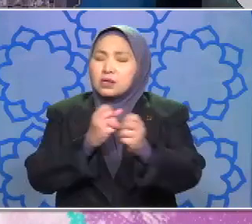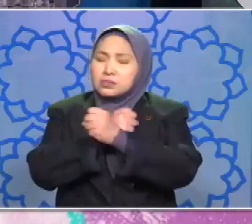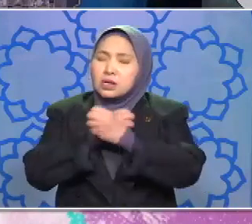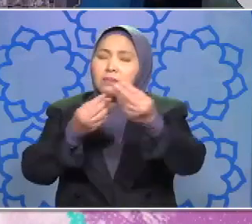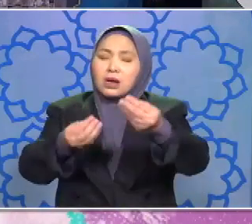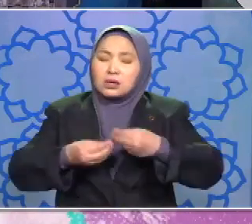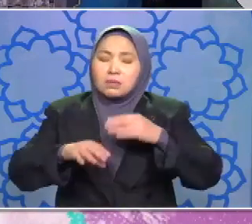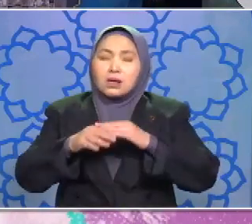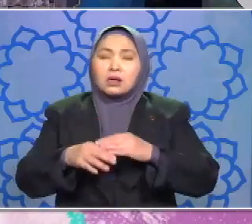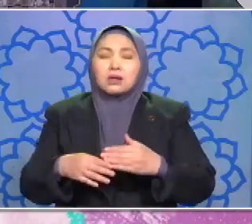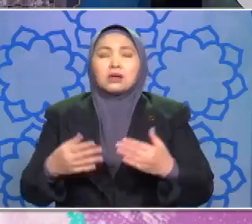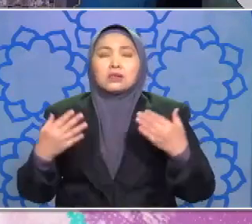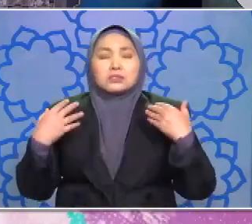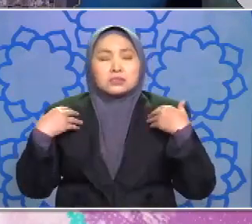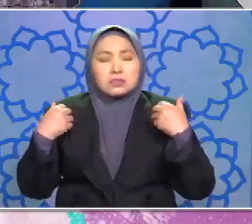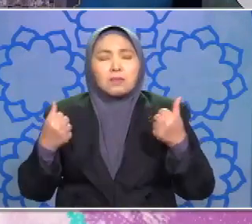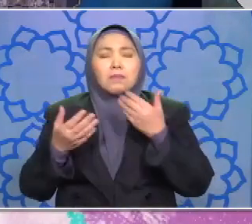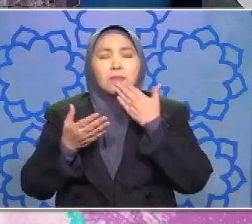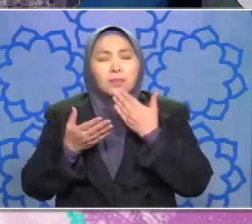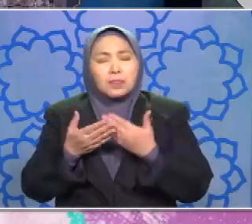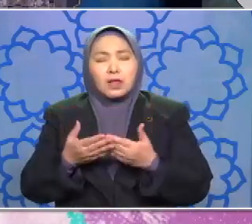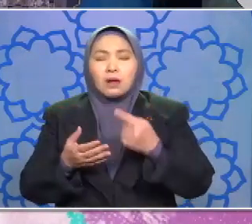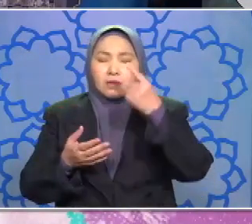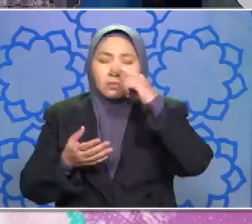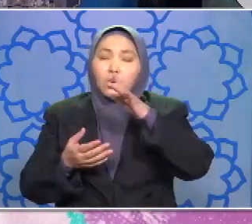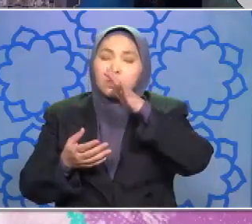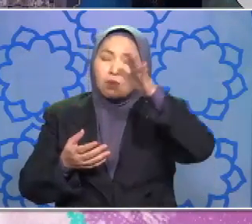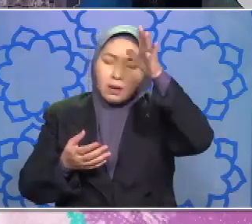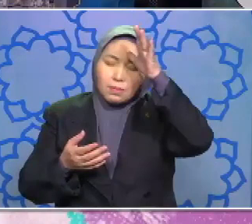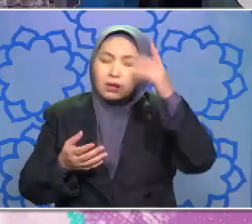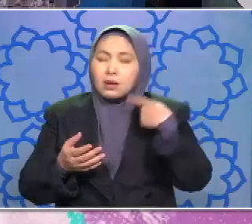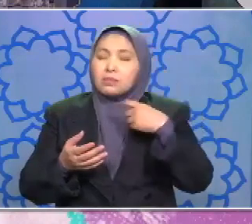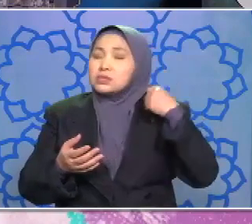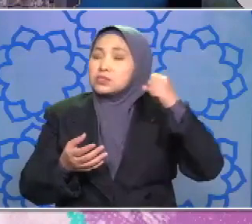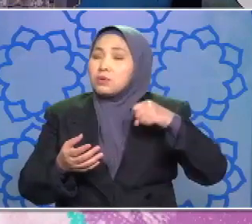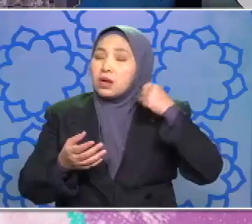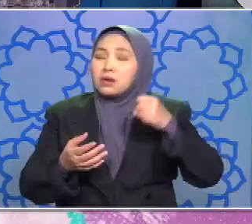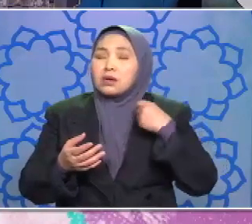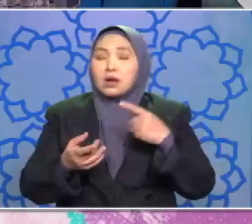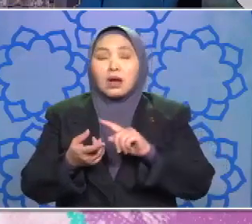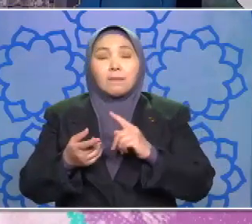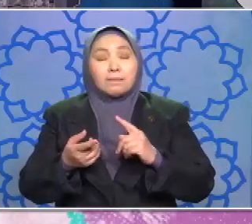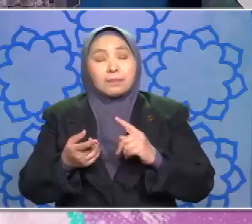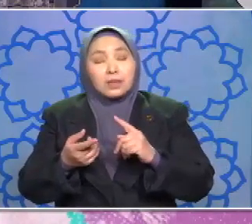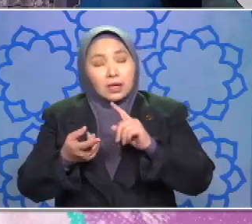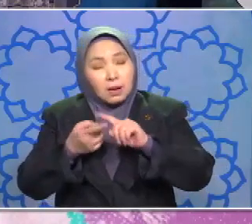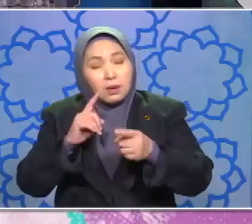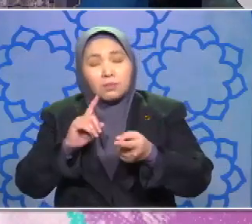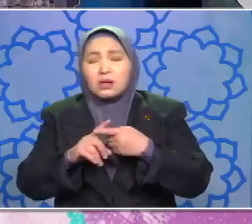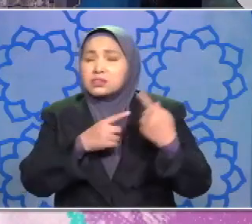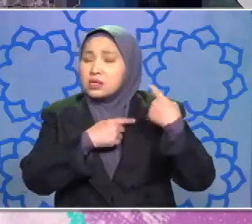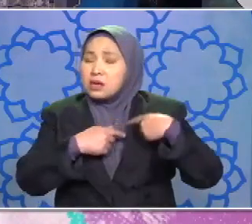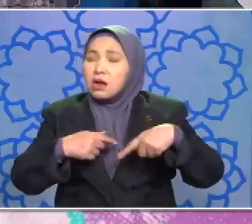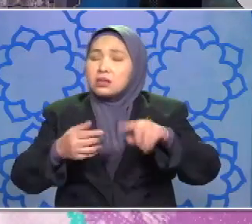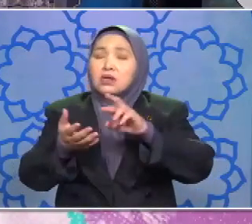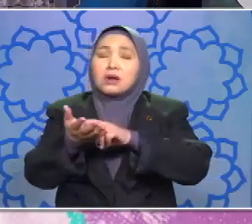kurniakan kesembuhan buat ibu ayah kami, saudara mara kami, sahabat handai kami yang kini sedang dirawat,